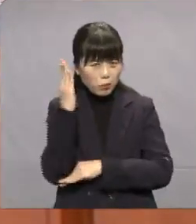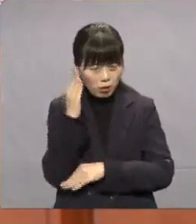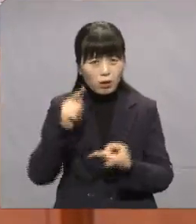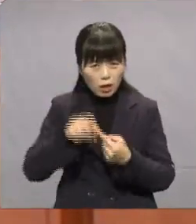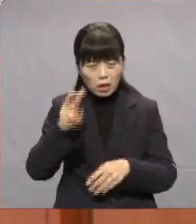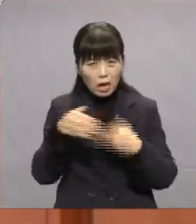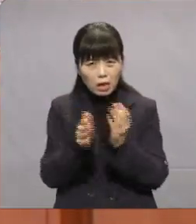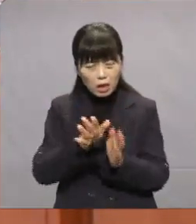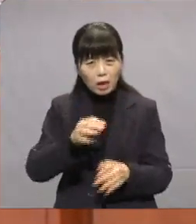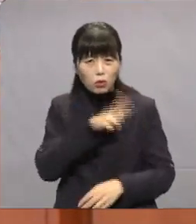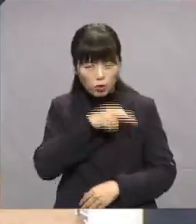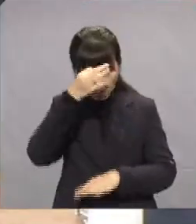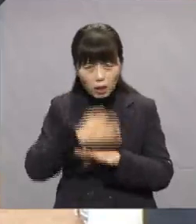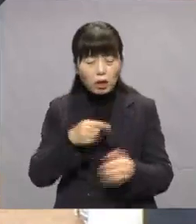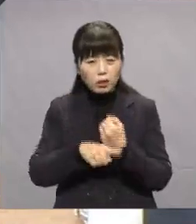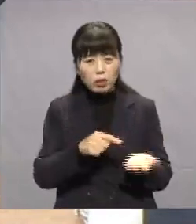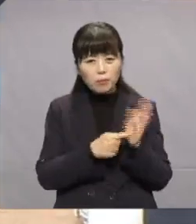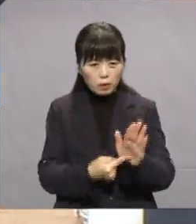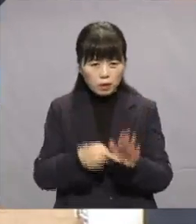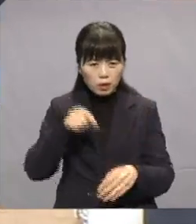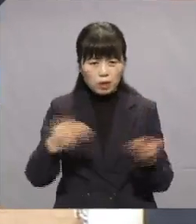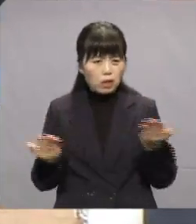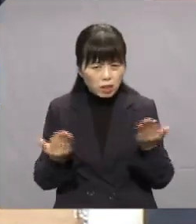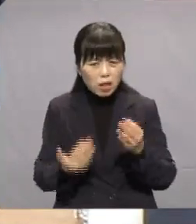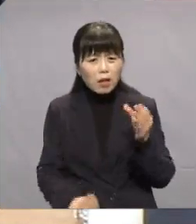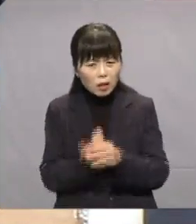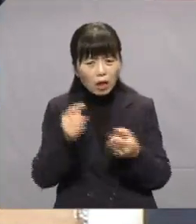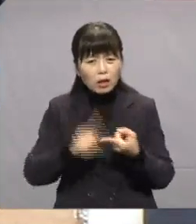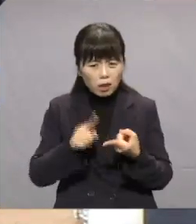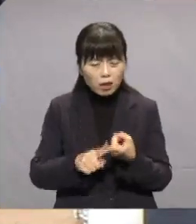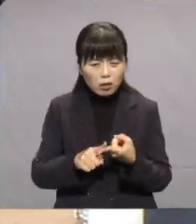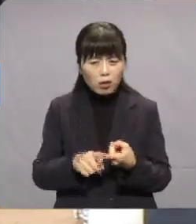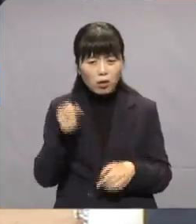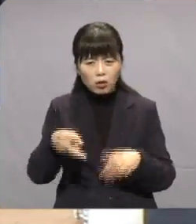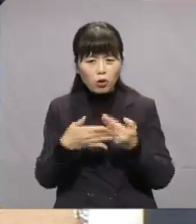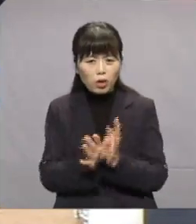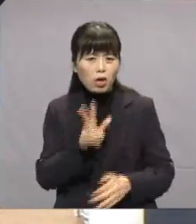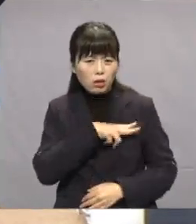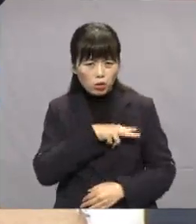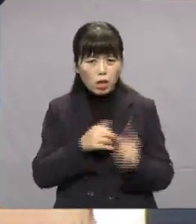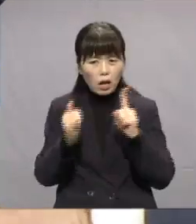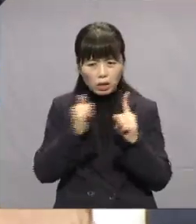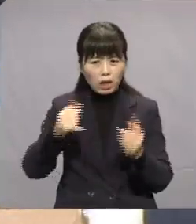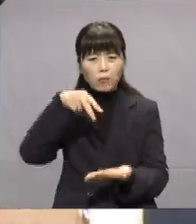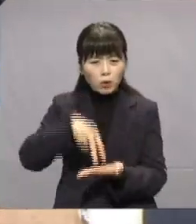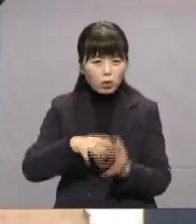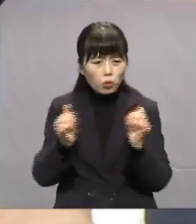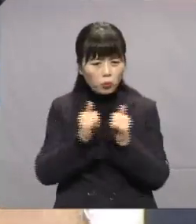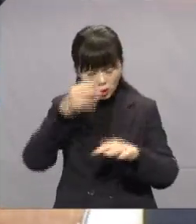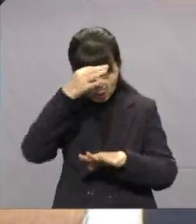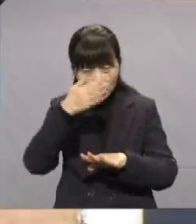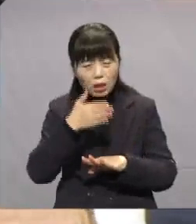사과의 뜻도 전했습니다. 있을 수 없는 사태가 발생한 데 대해서 여당 의원의 한 사람으로서